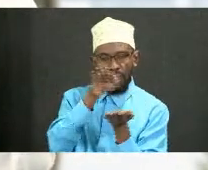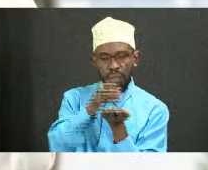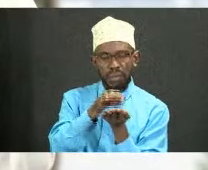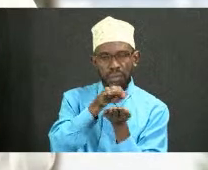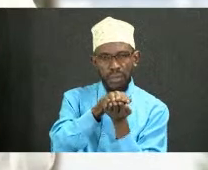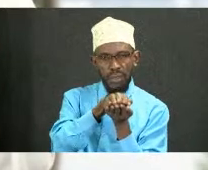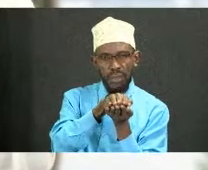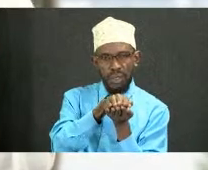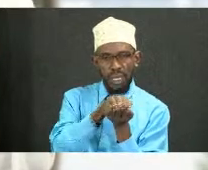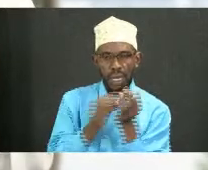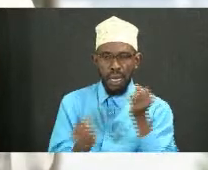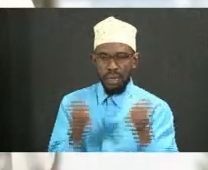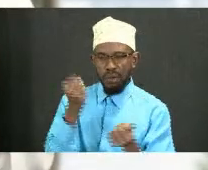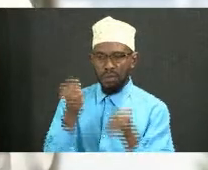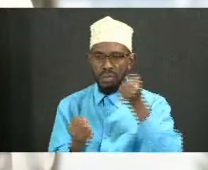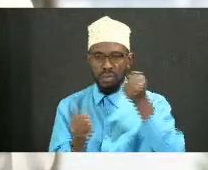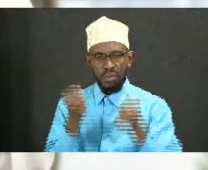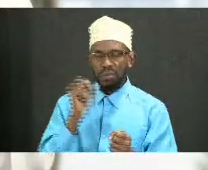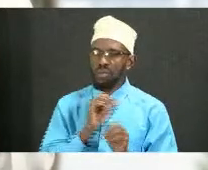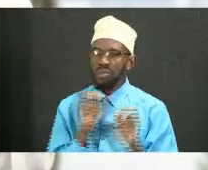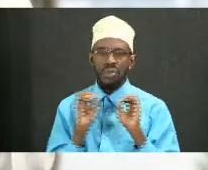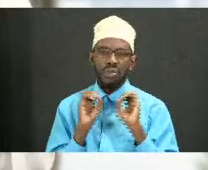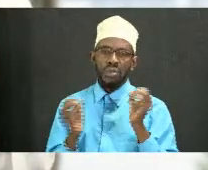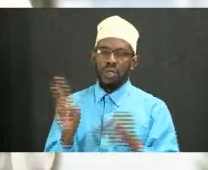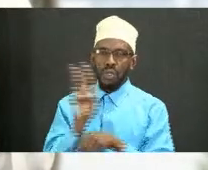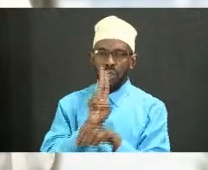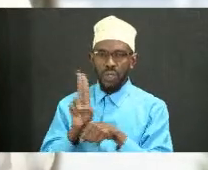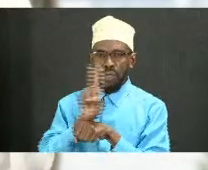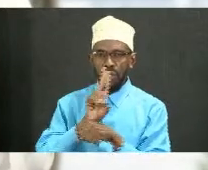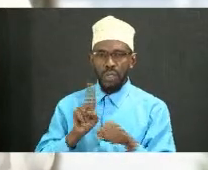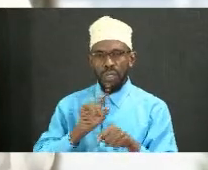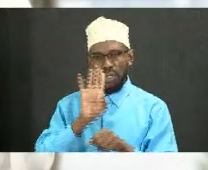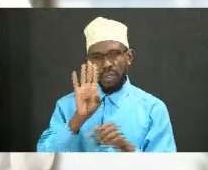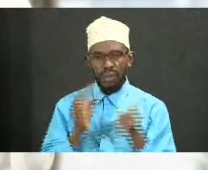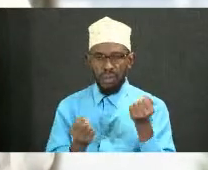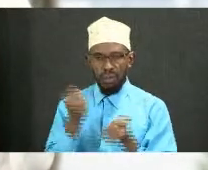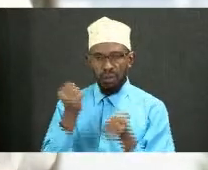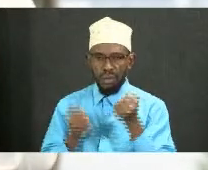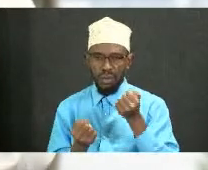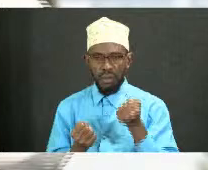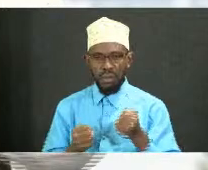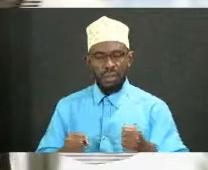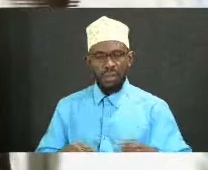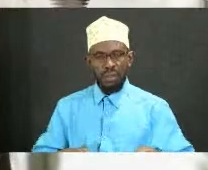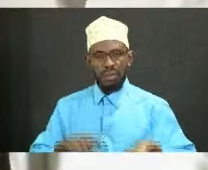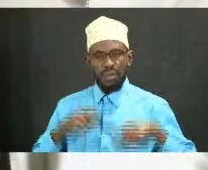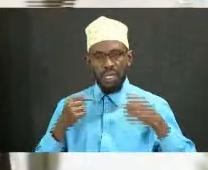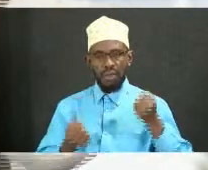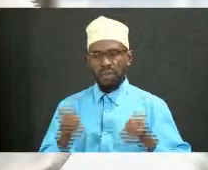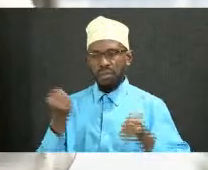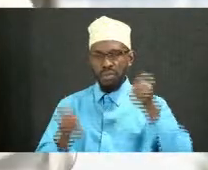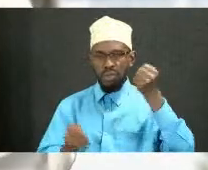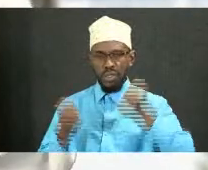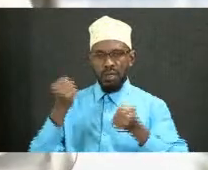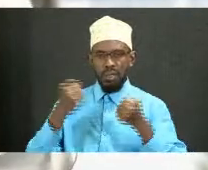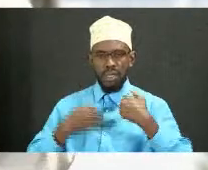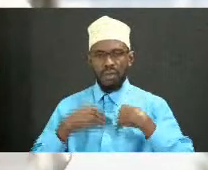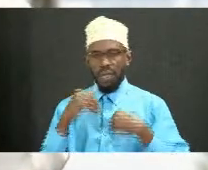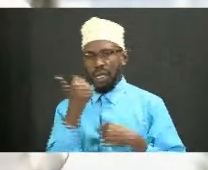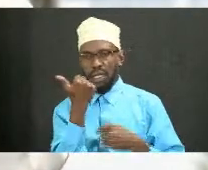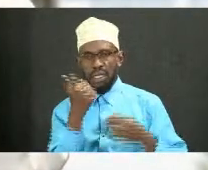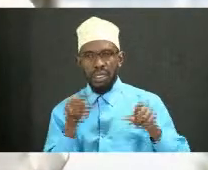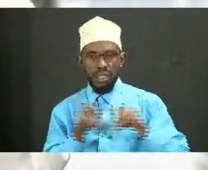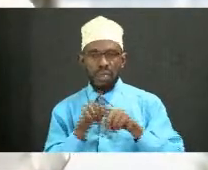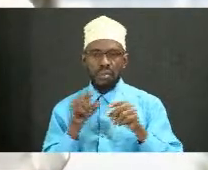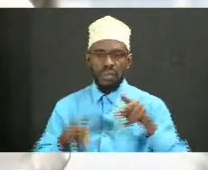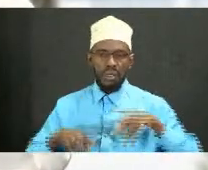tumewekeza. Gari si uwekezaji. Uh-huh. Gari ya kutumia wewe mwenyewe si uwekezaji, kwamba hiyo ni kutaka kujifakhiri tu, hata mimi ninapeleka gari kama watu